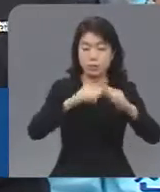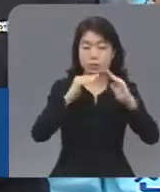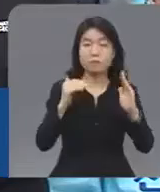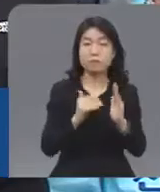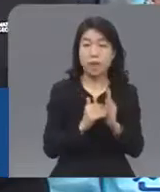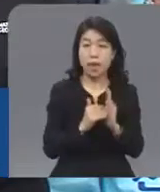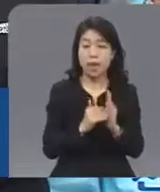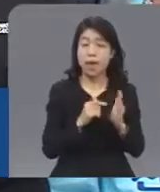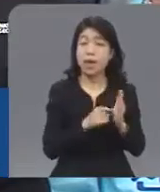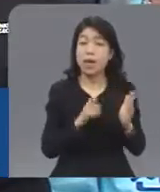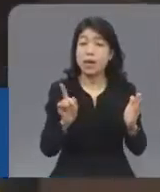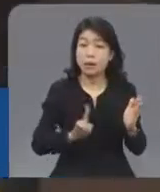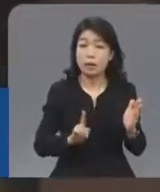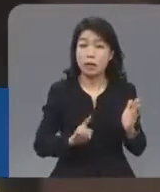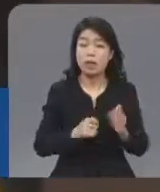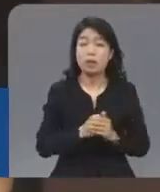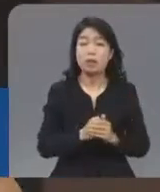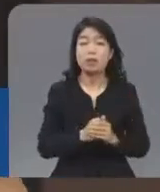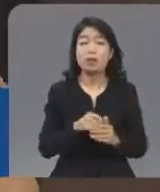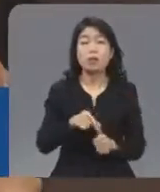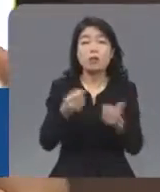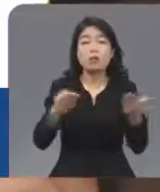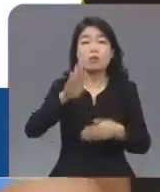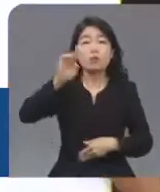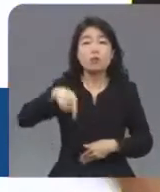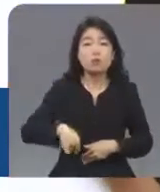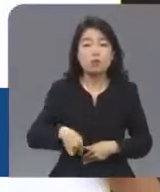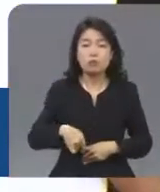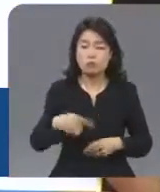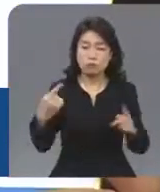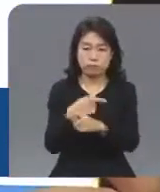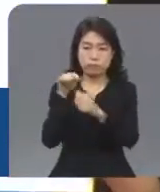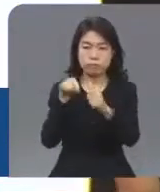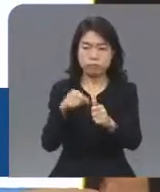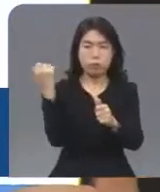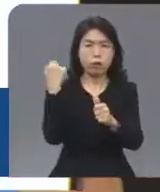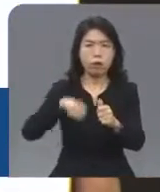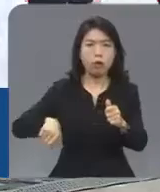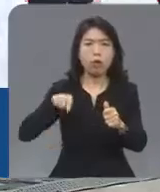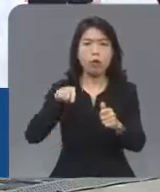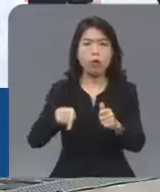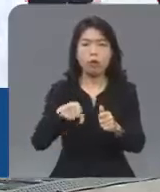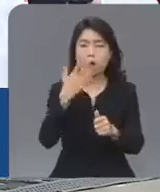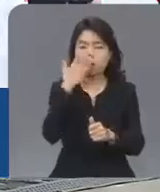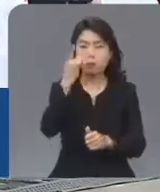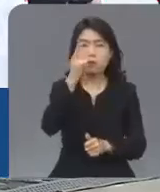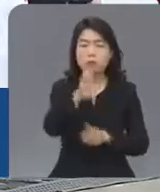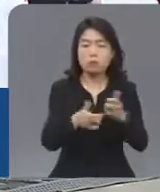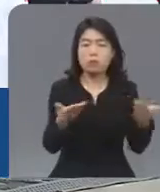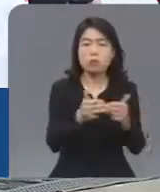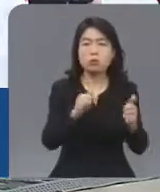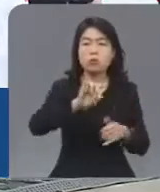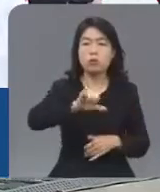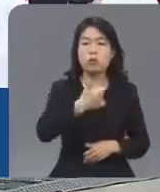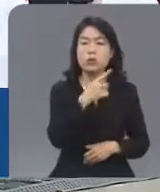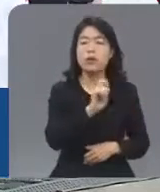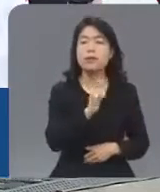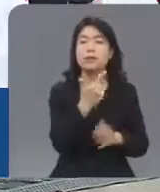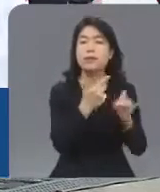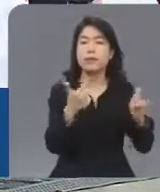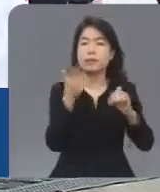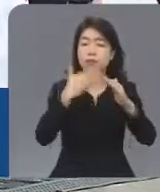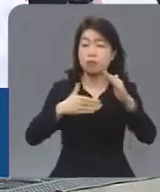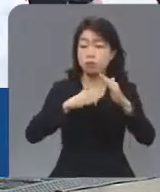구성했습니다. 범시민대책위는 고용노동부의 시정지시에도 현대제철이 순천공장 노동자 516명의